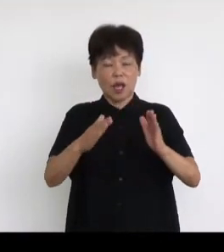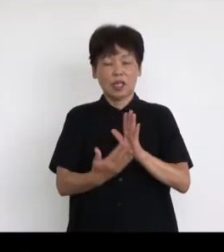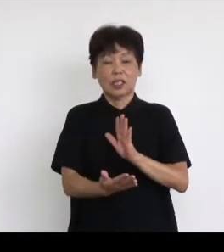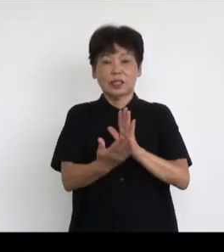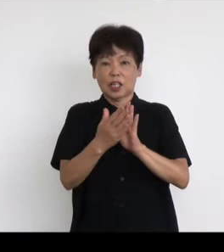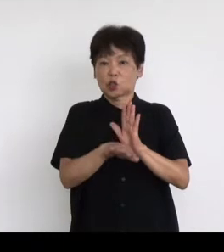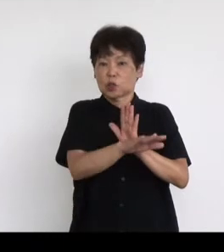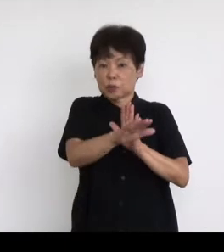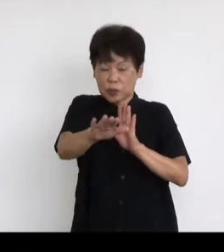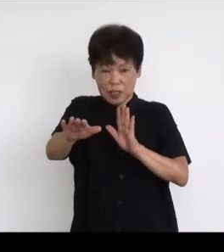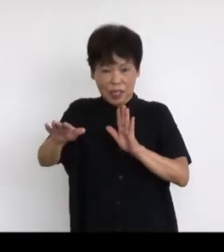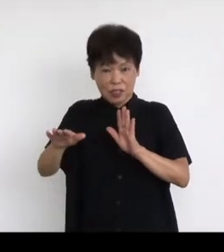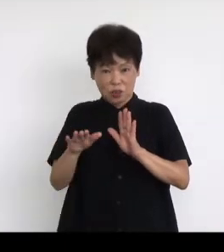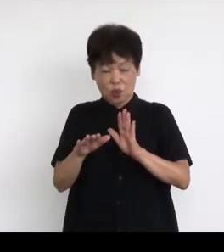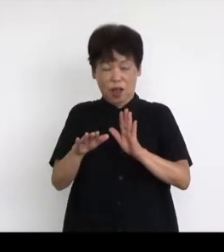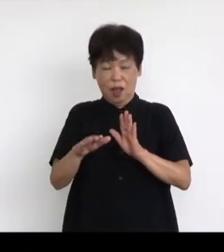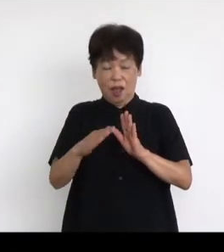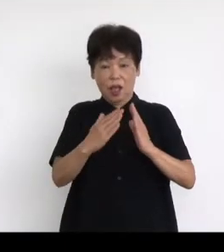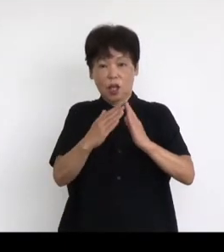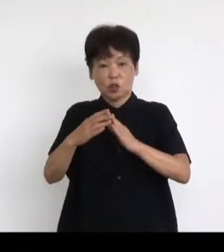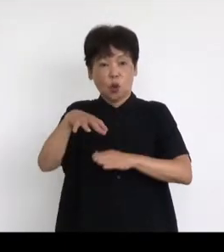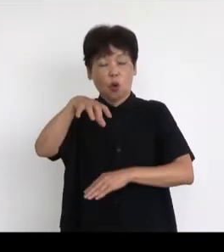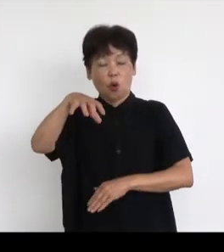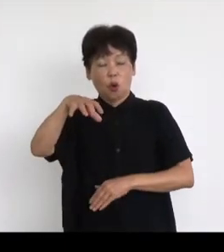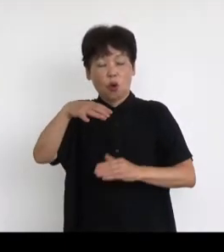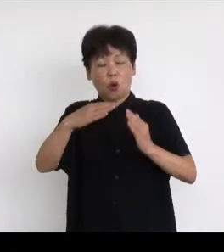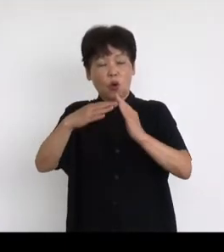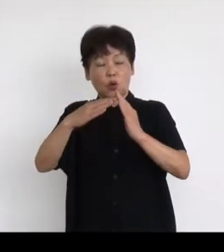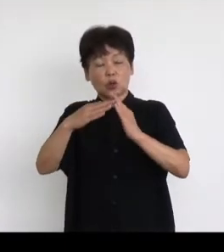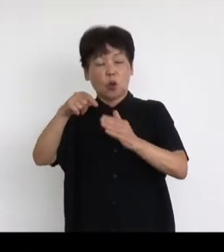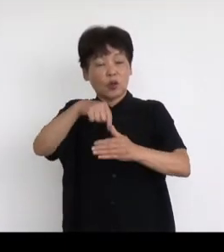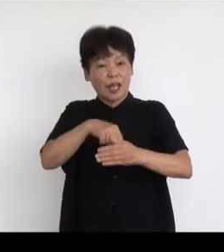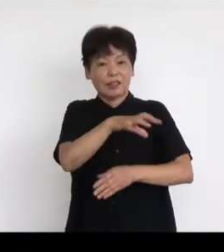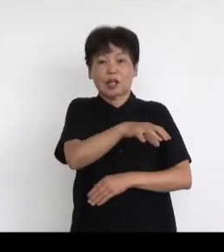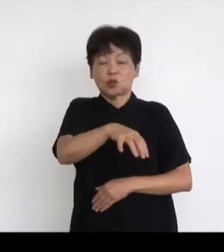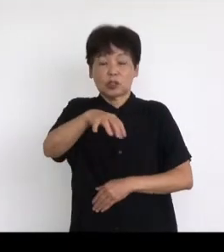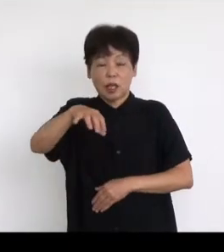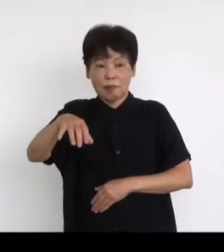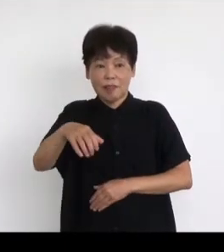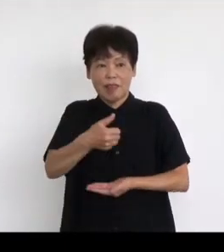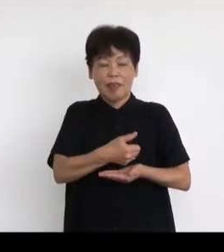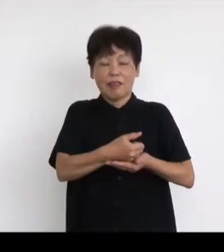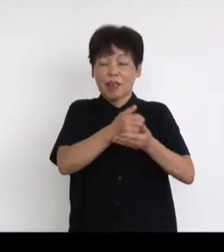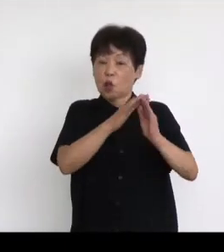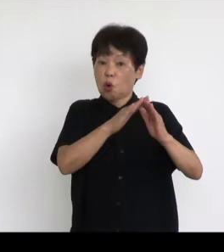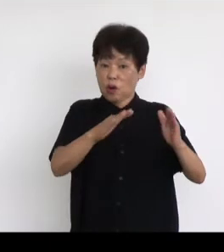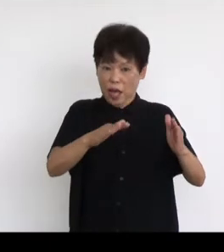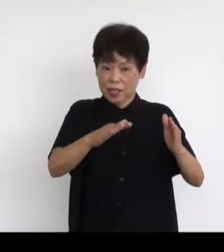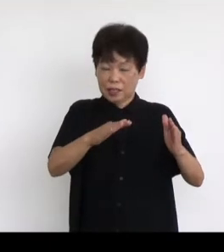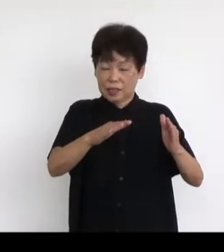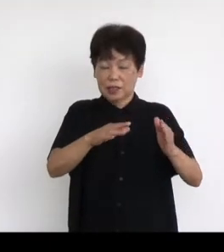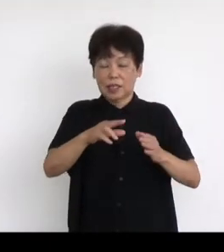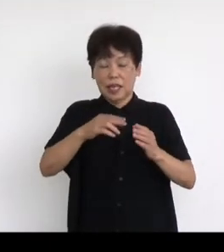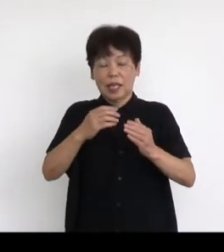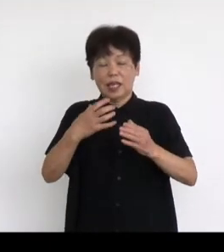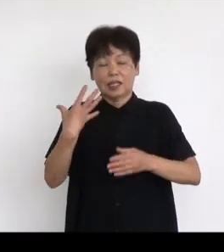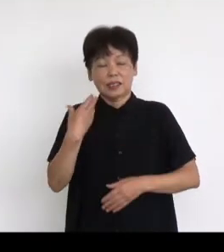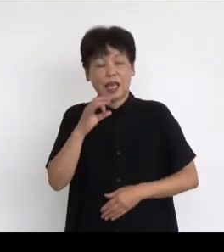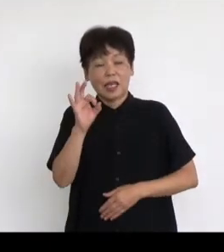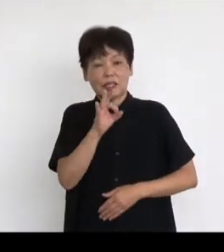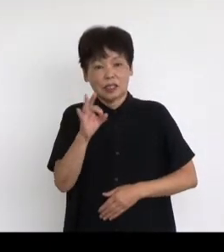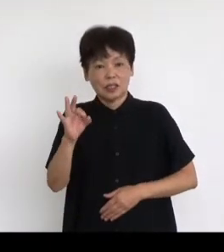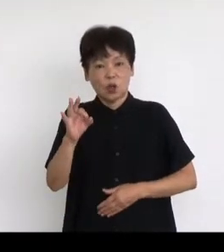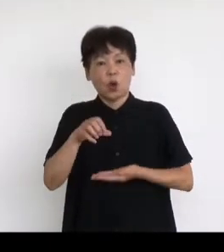の皆さんへは、町内各地で敬老会や記念品の贈呈が実施されます。